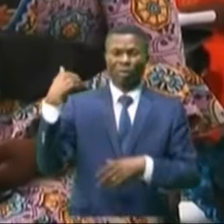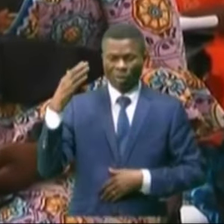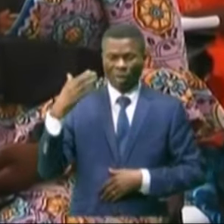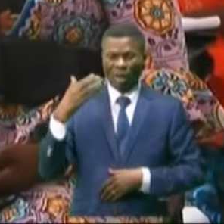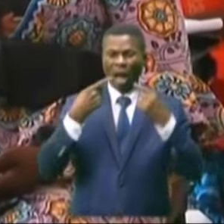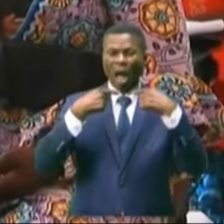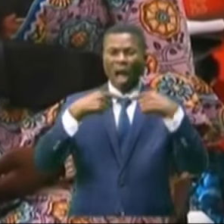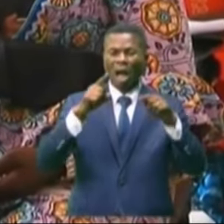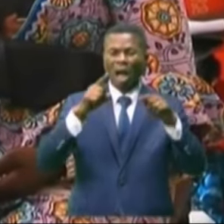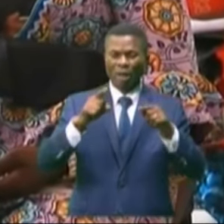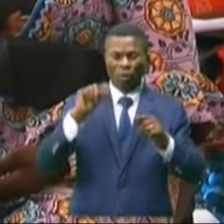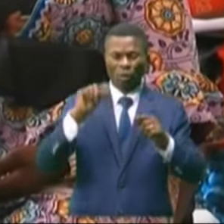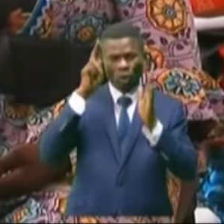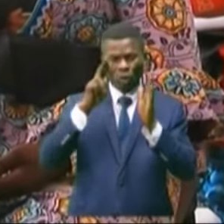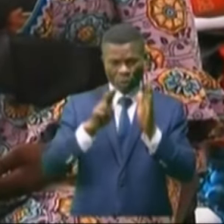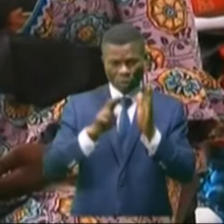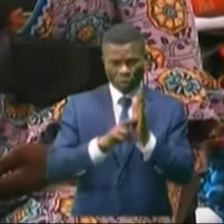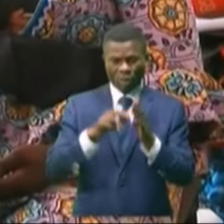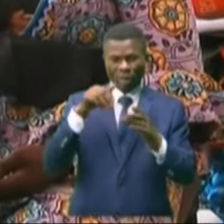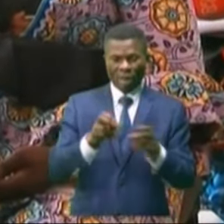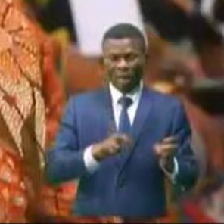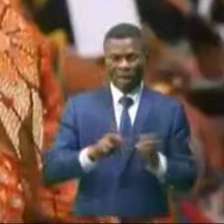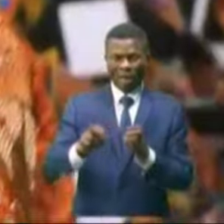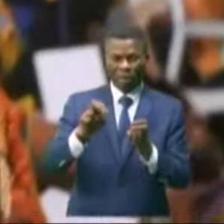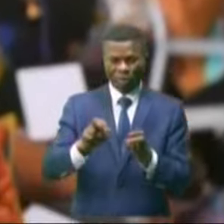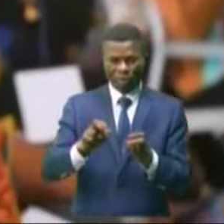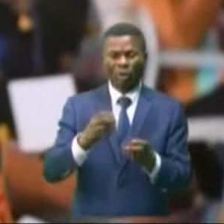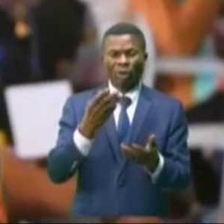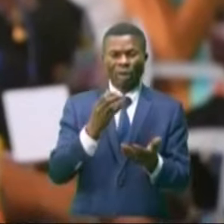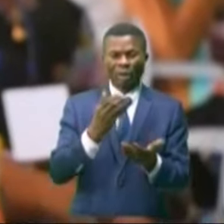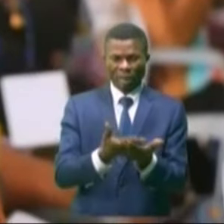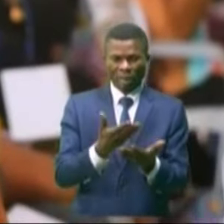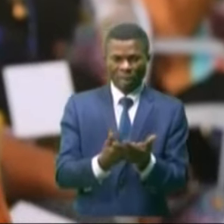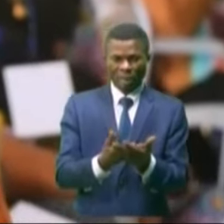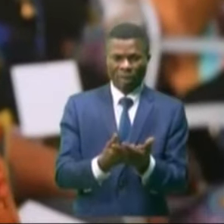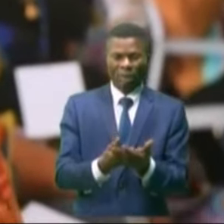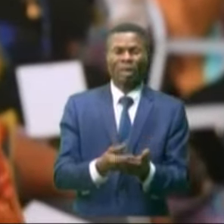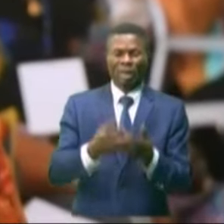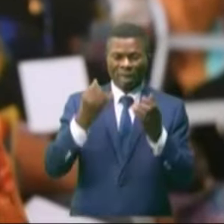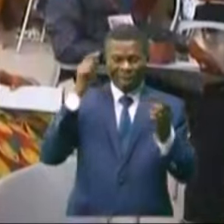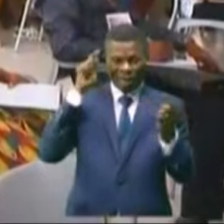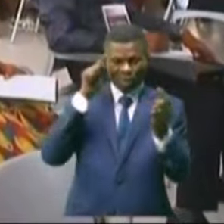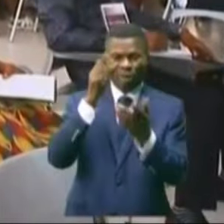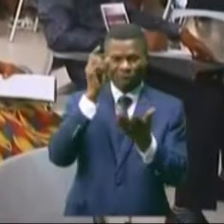du gouvernement contenue dans la stratégie de renforcement de la décentralisation financière.